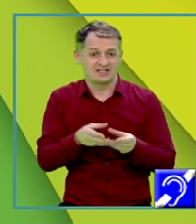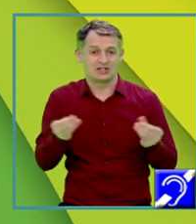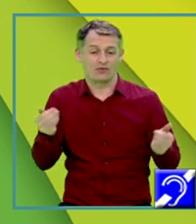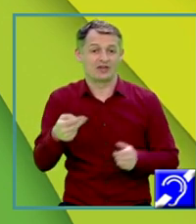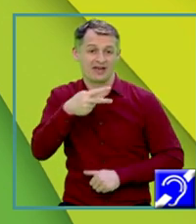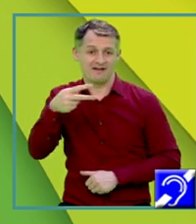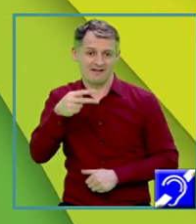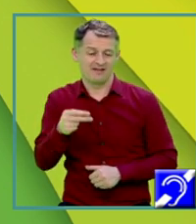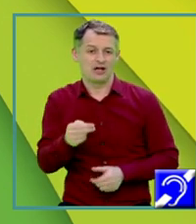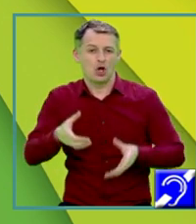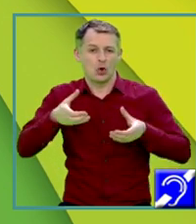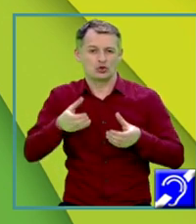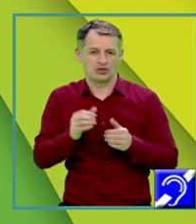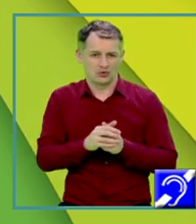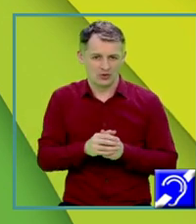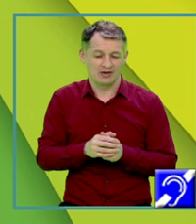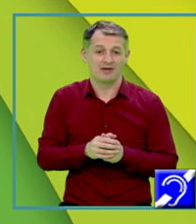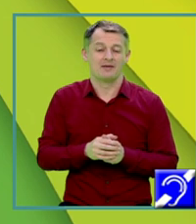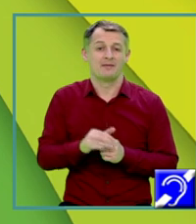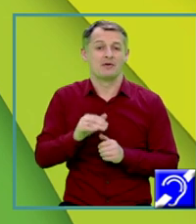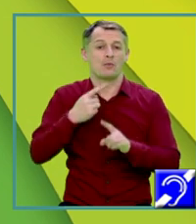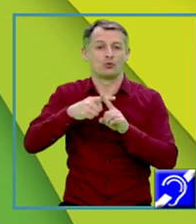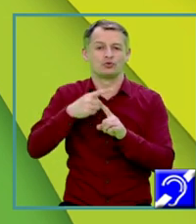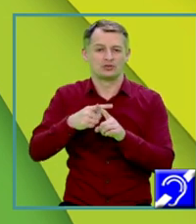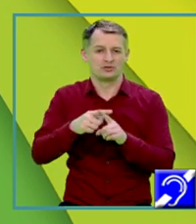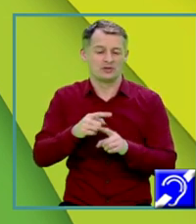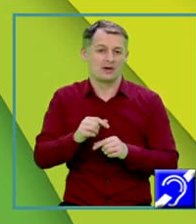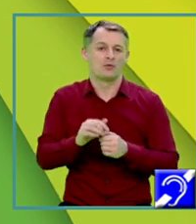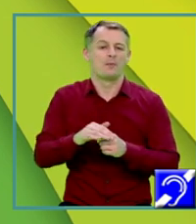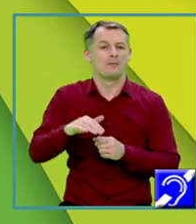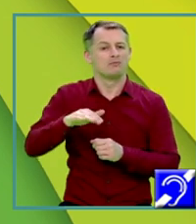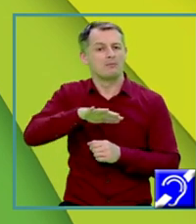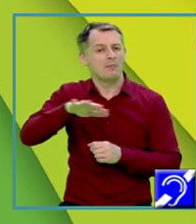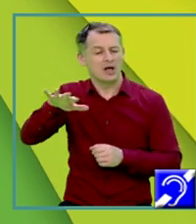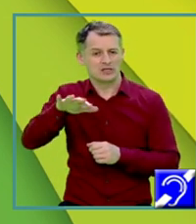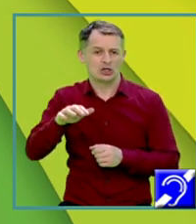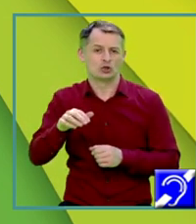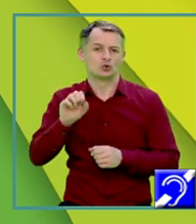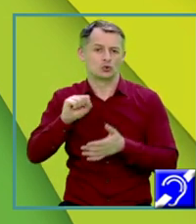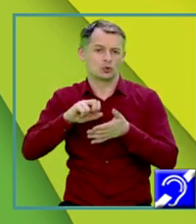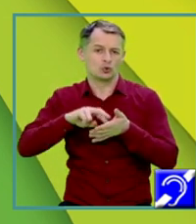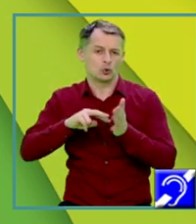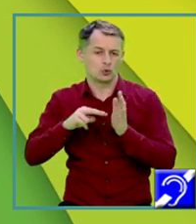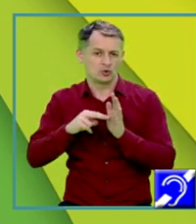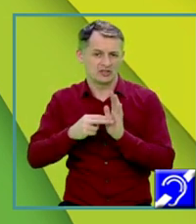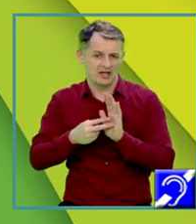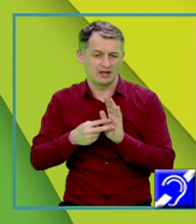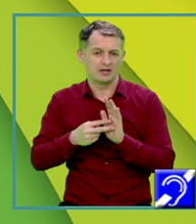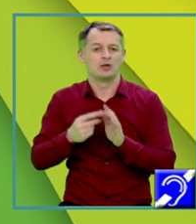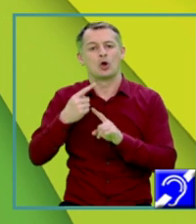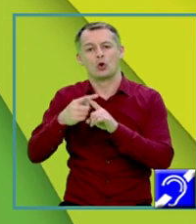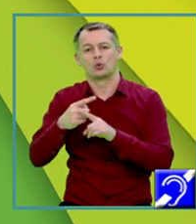cu concentrația procentuală de masă înmulțită cu masa soluției pe 100. Înlocuim numeric și